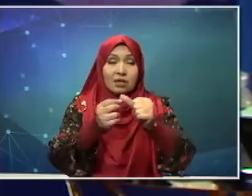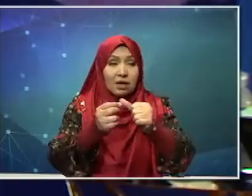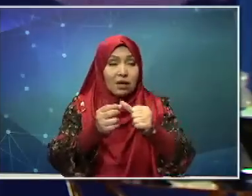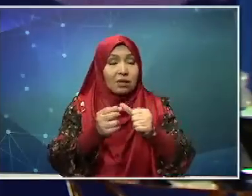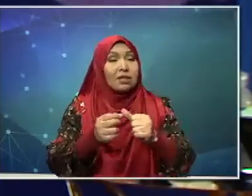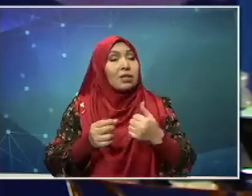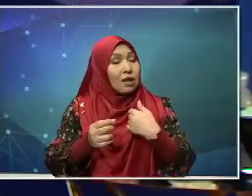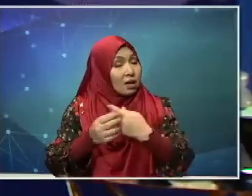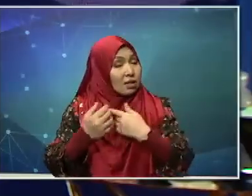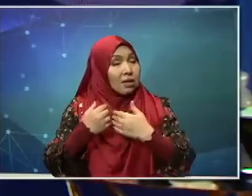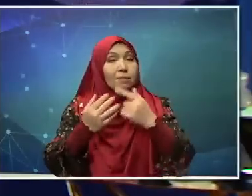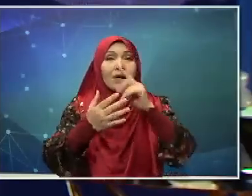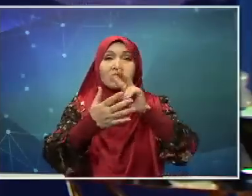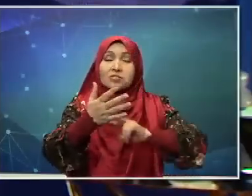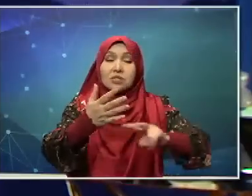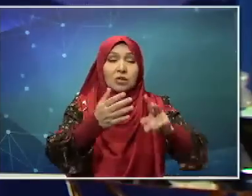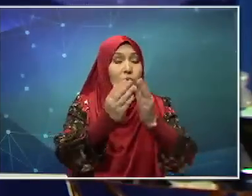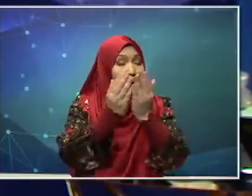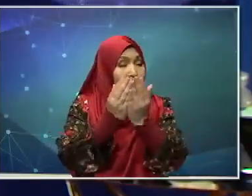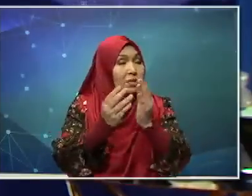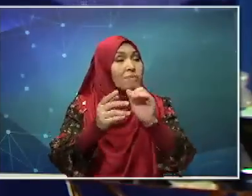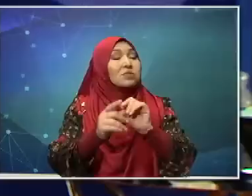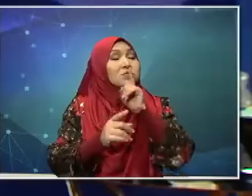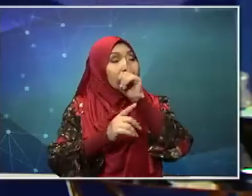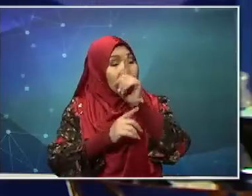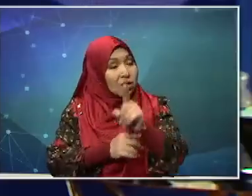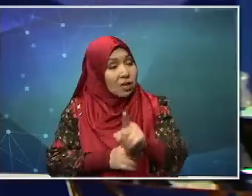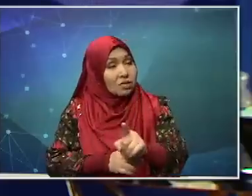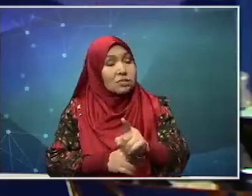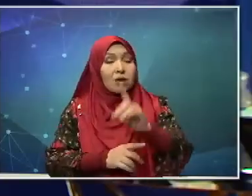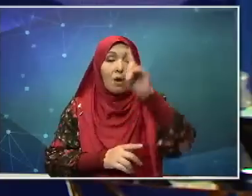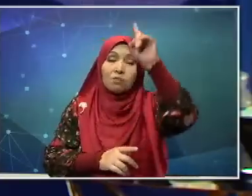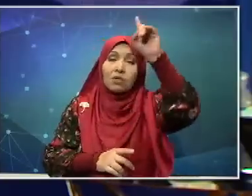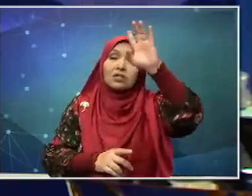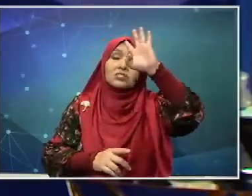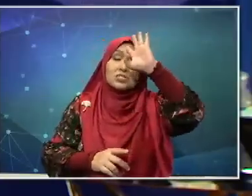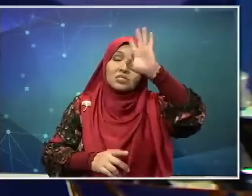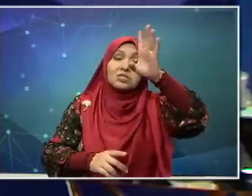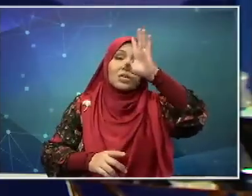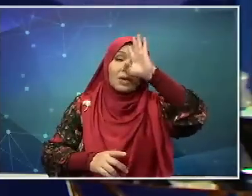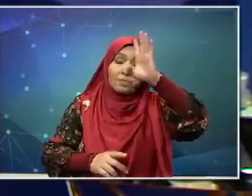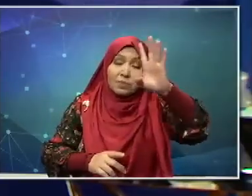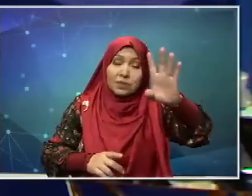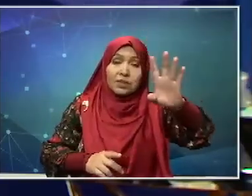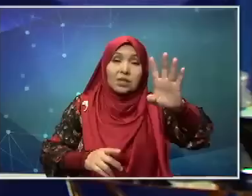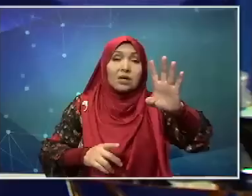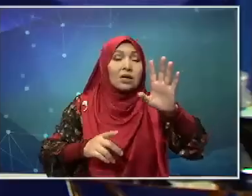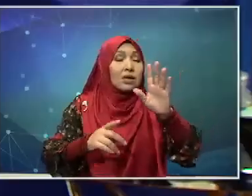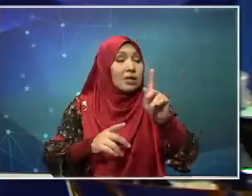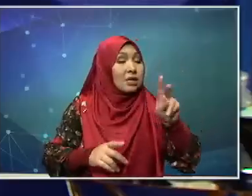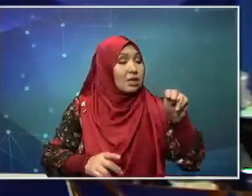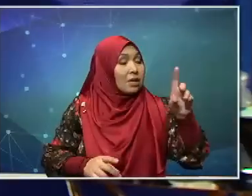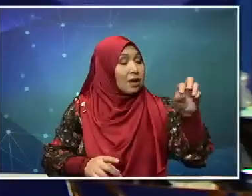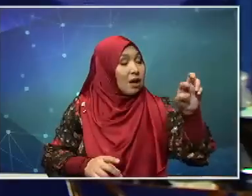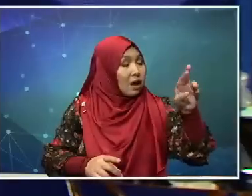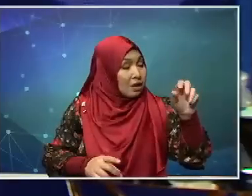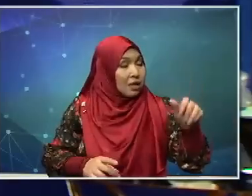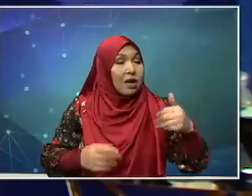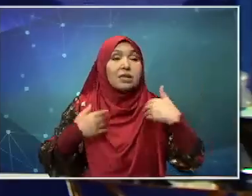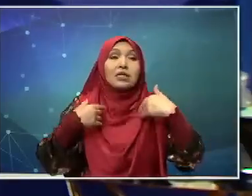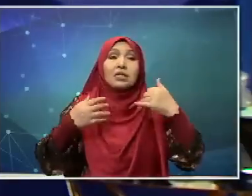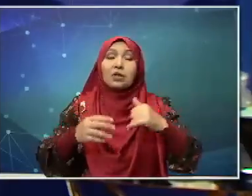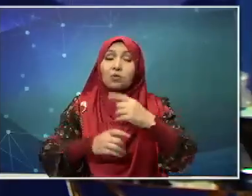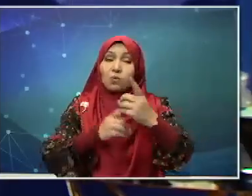berdoa tapi sebenarnya disebalik oh menciptakan kendaraan-kendaraan yang aduh ini sebenarnya ia bukanlah